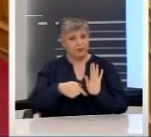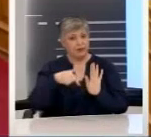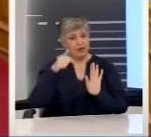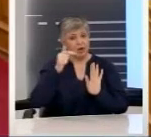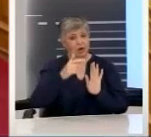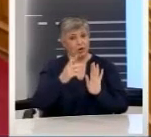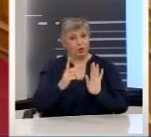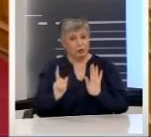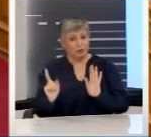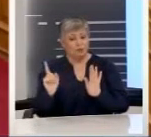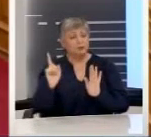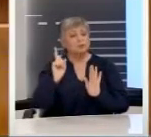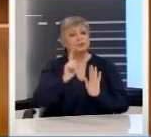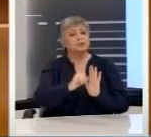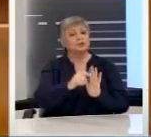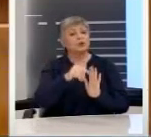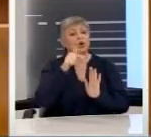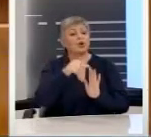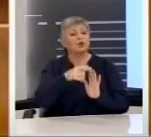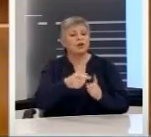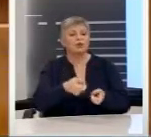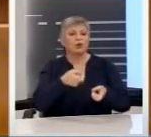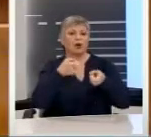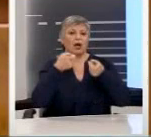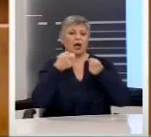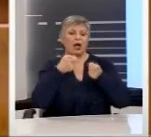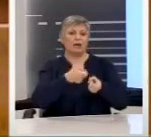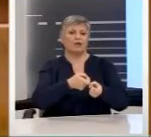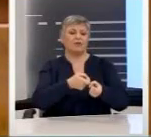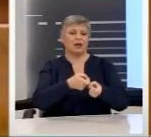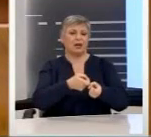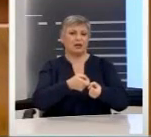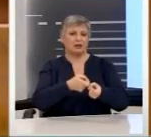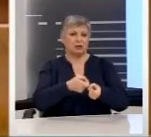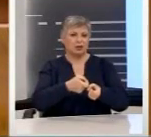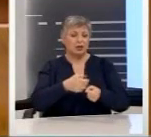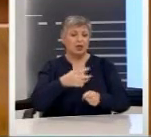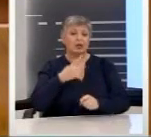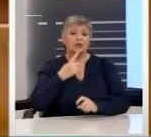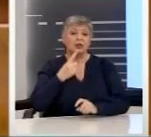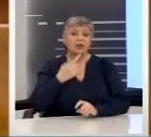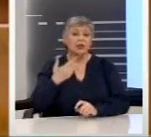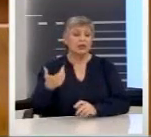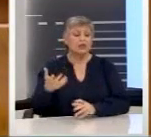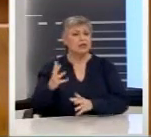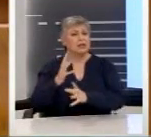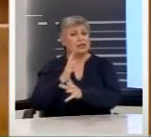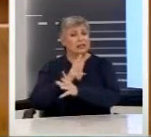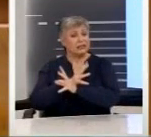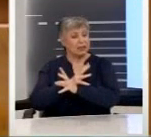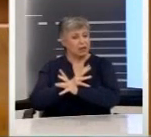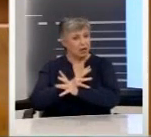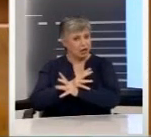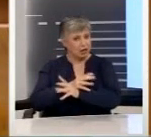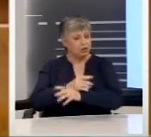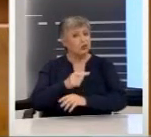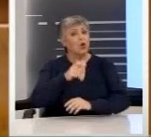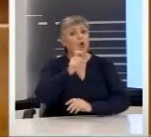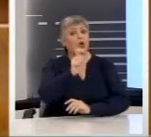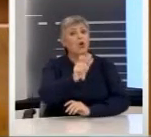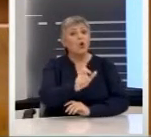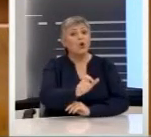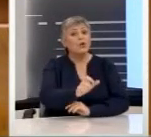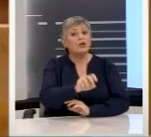καταγγελίες περί εκβιασμού σε βάρος εκ μέρους της Εισαγγελέα και του. Και οποιοδήποτε παράγοντο, λέει ο Γιαννουσάκης στον